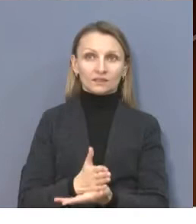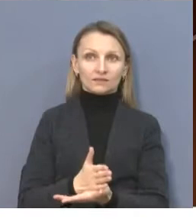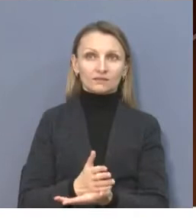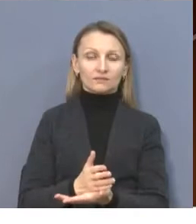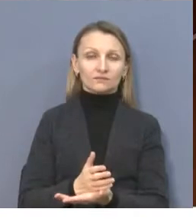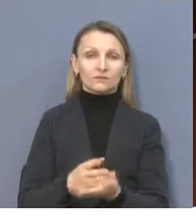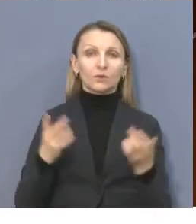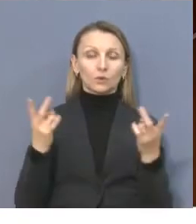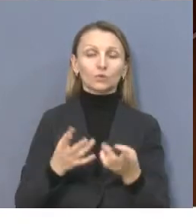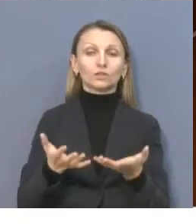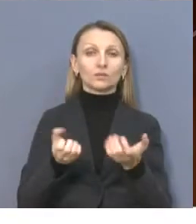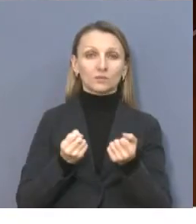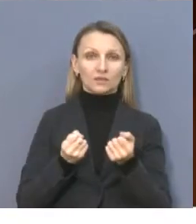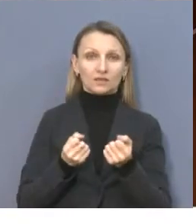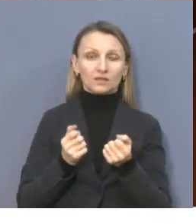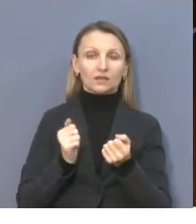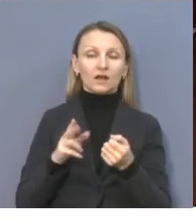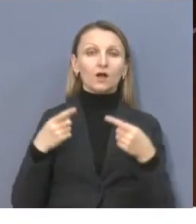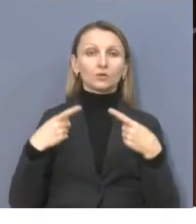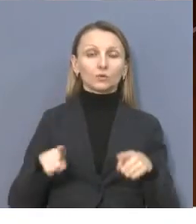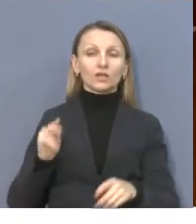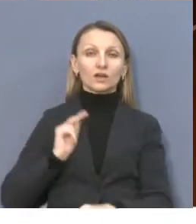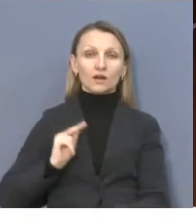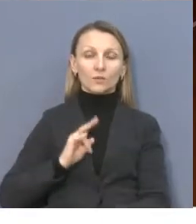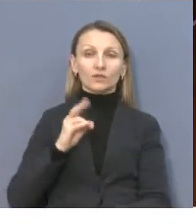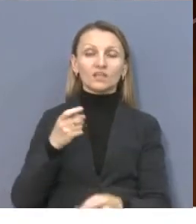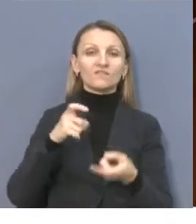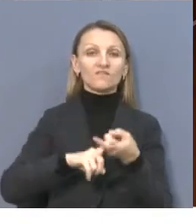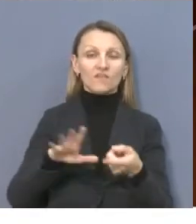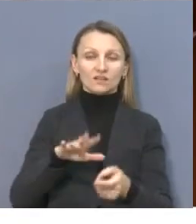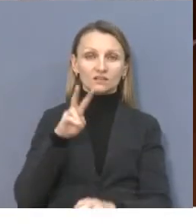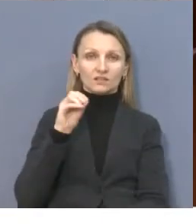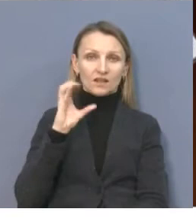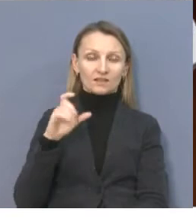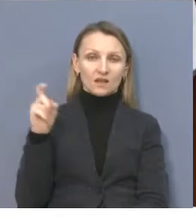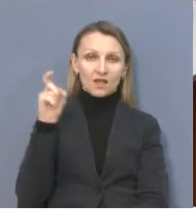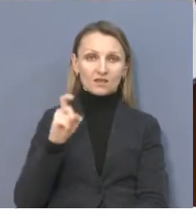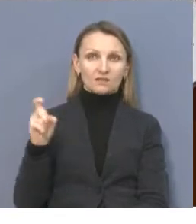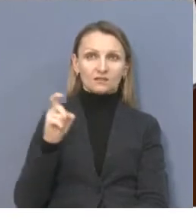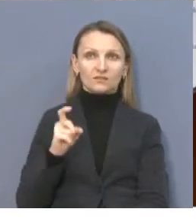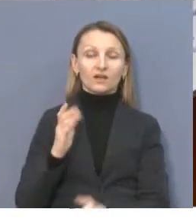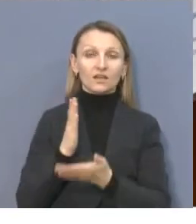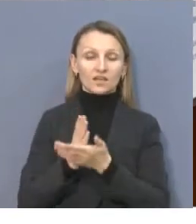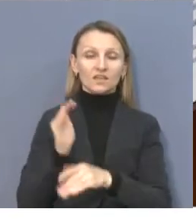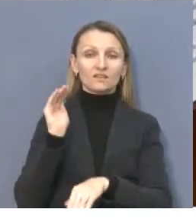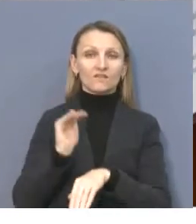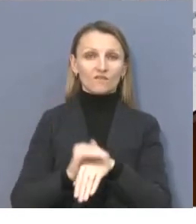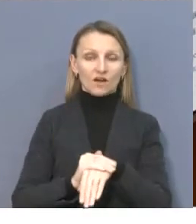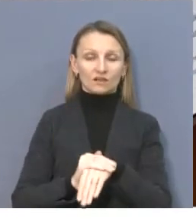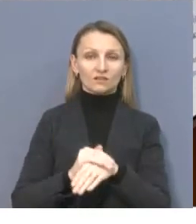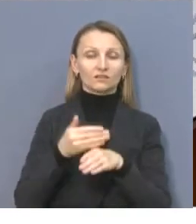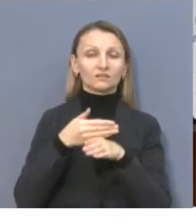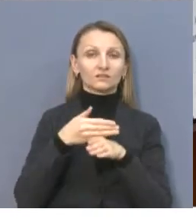она на тонированной не связанные с ведением хозяйства отмазок имеются факты от лечения из твоего